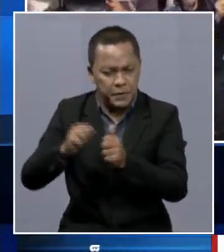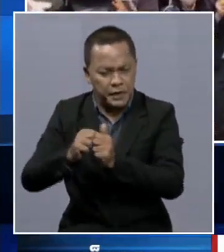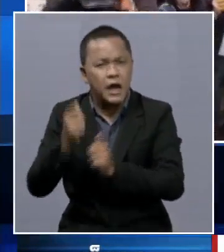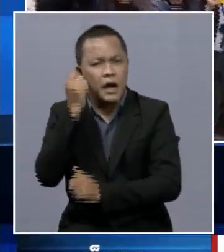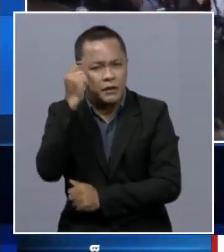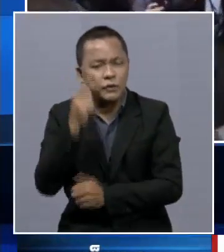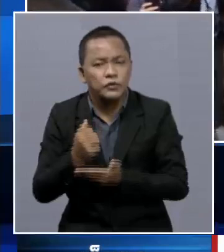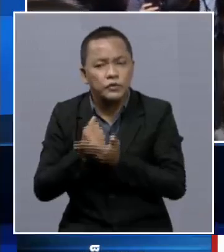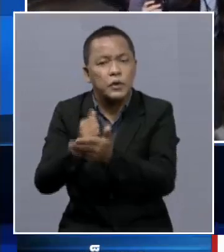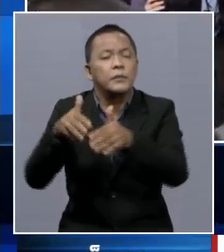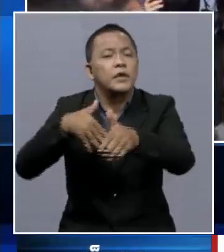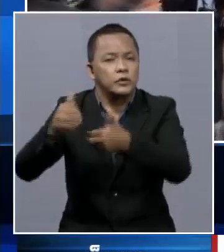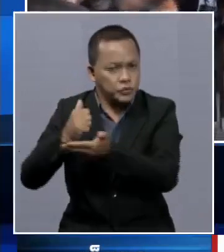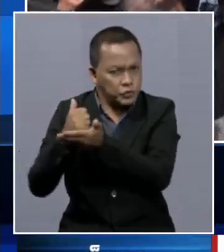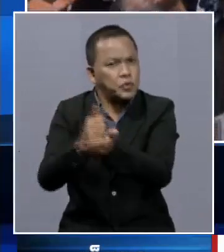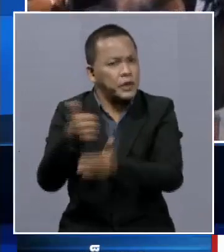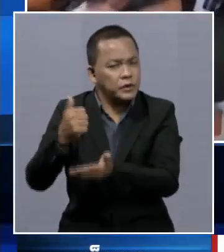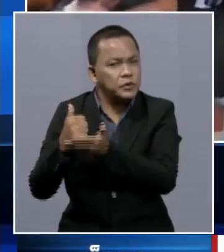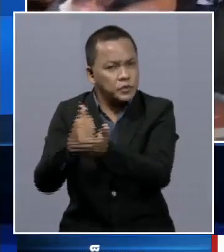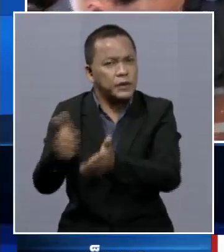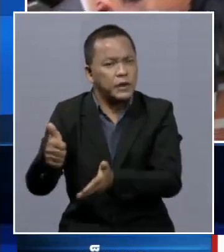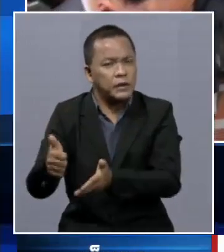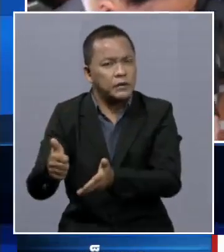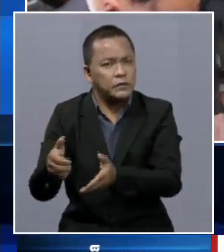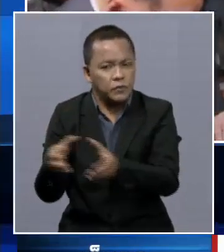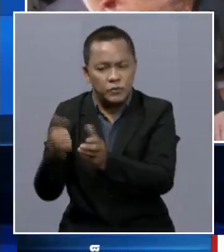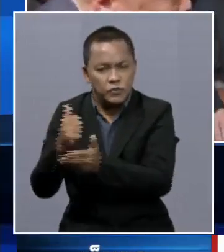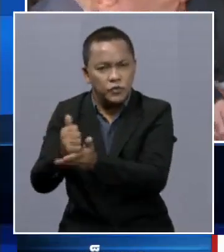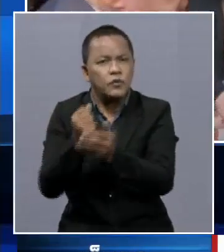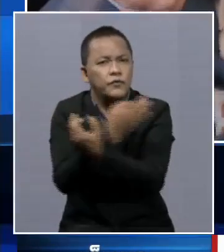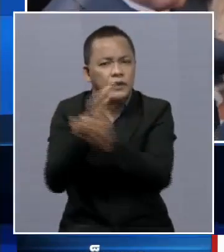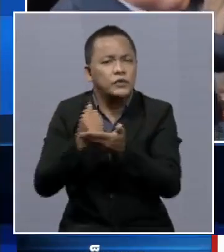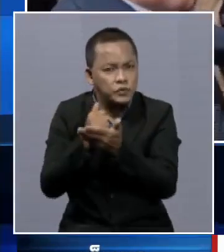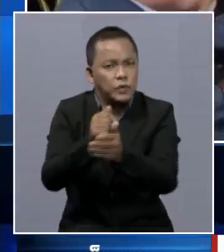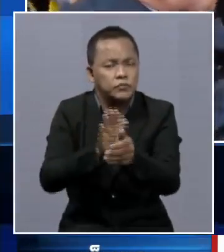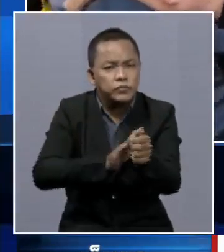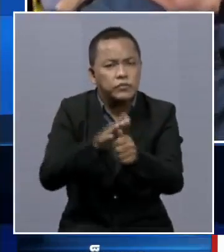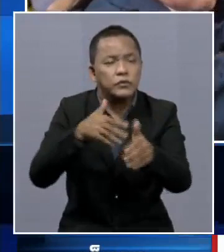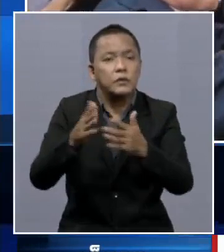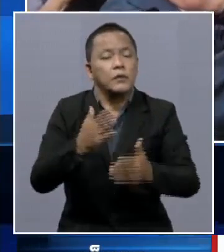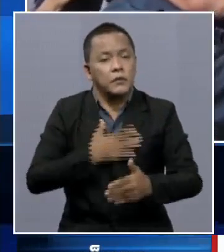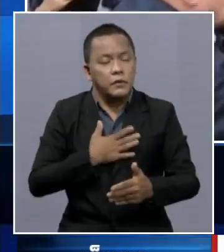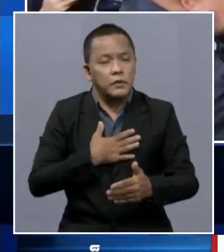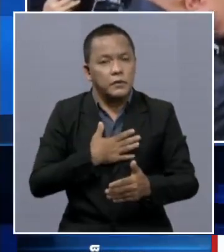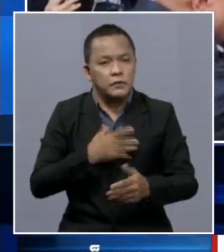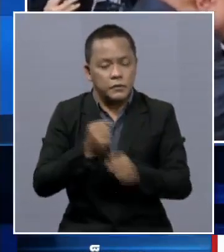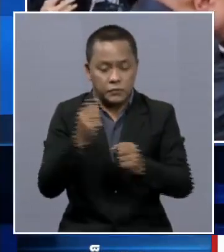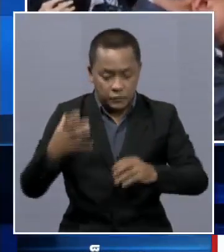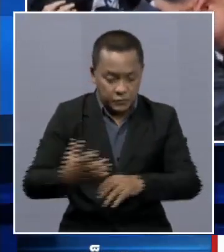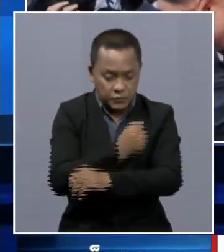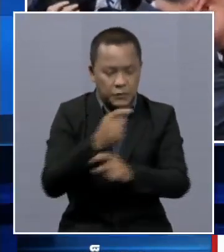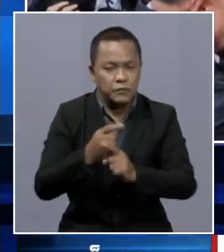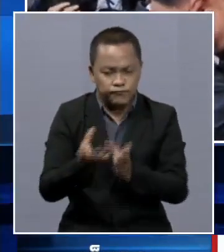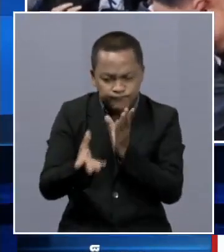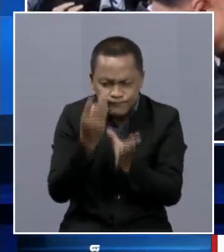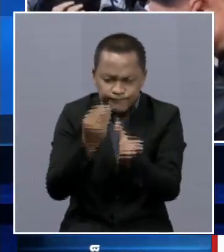เป็นที่ bleeding ของประชาชนได้มากกากลุมทอยู่ใโครงสร้างอำน่เสรยอิกและเมื่อชีวตตวเองมาเป็ักัเมืองก็